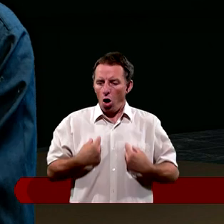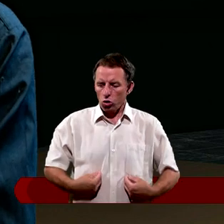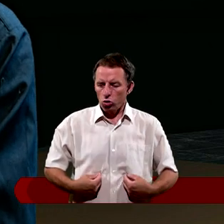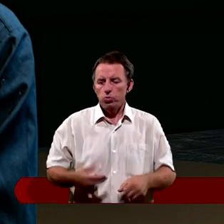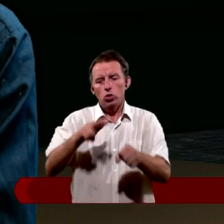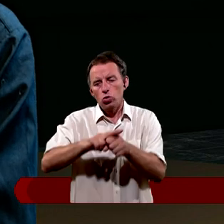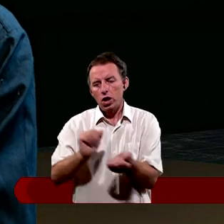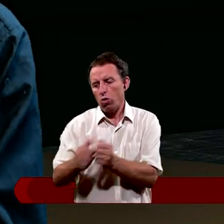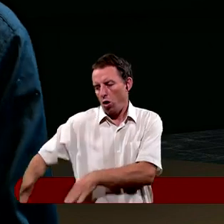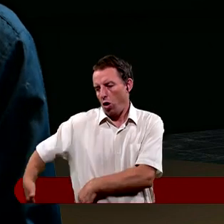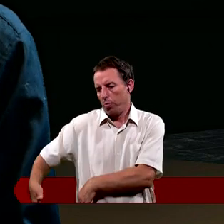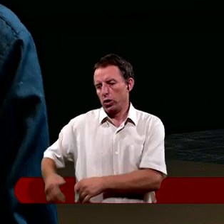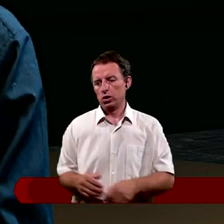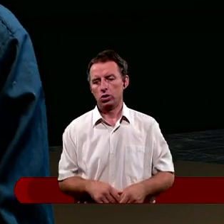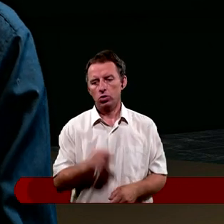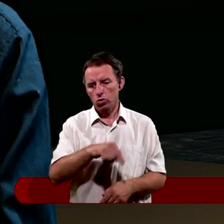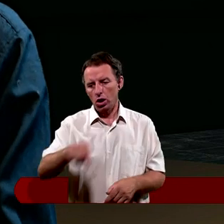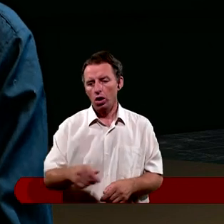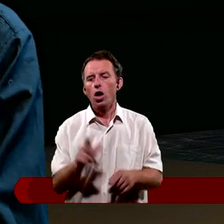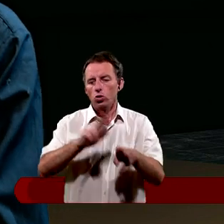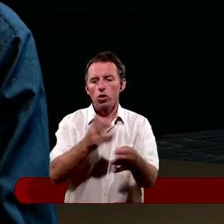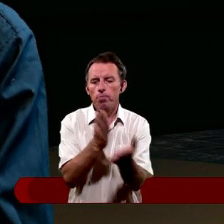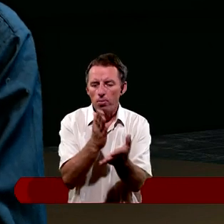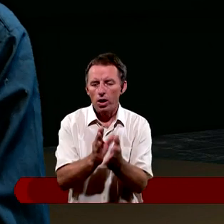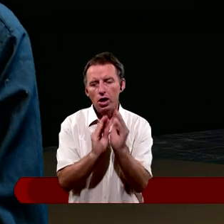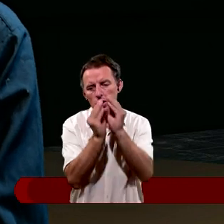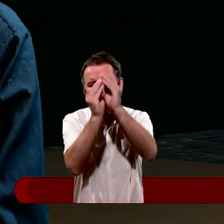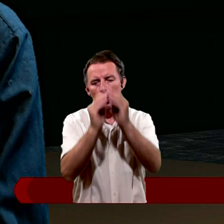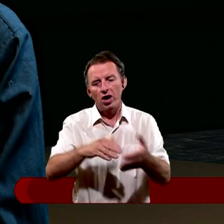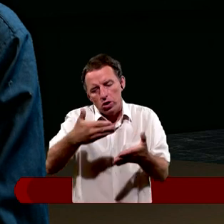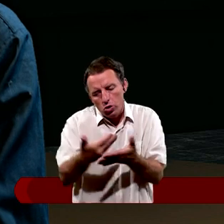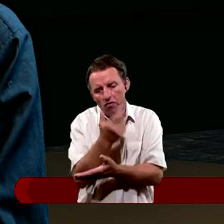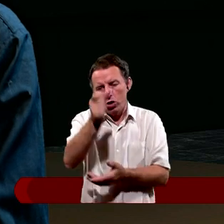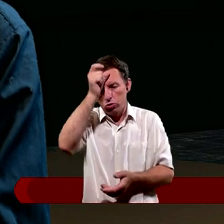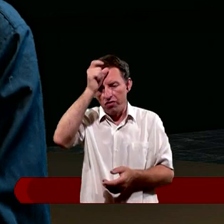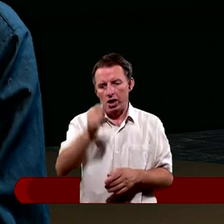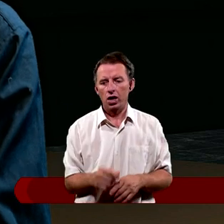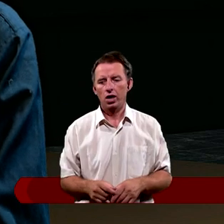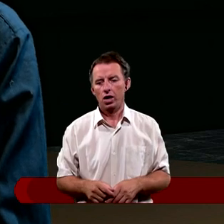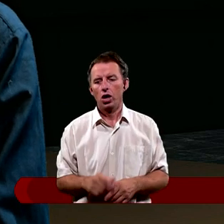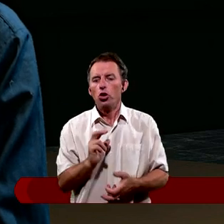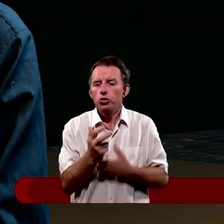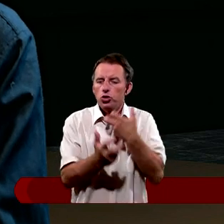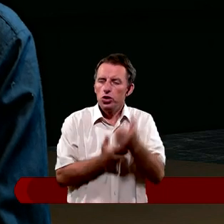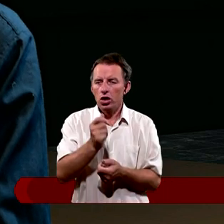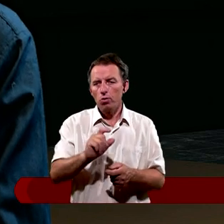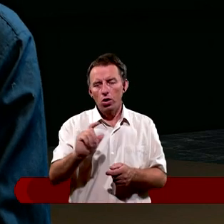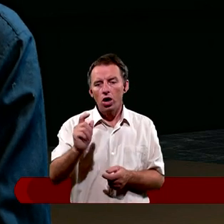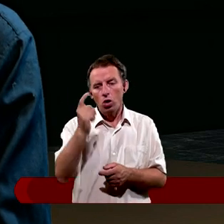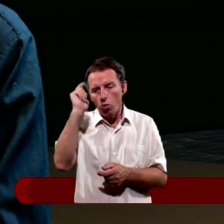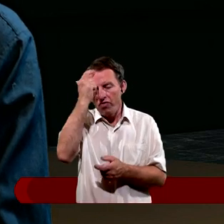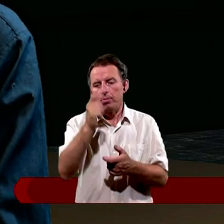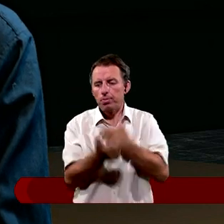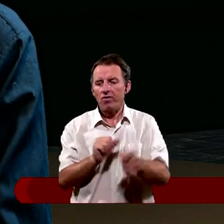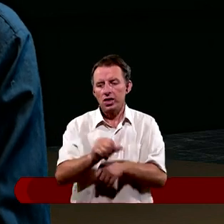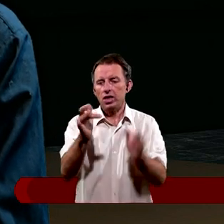są obok, jak akuszer, który pomaga kształtować nowego człowieka, chociaż czynnikiem i głównym sprawcą jest